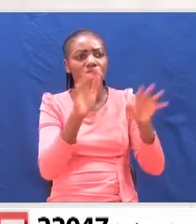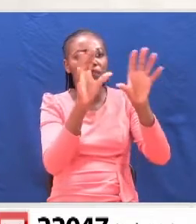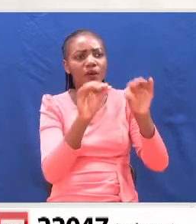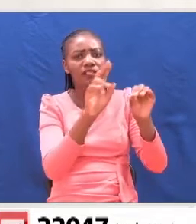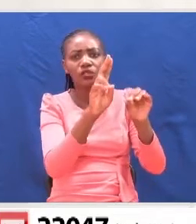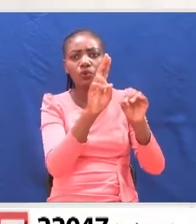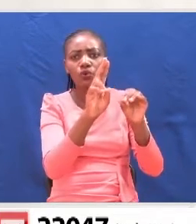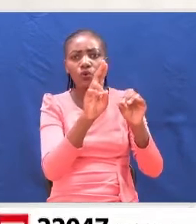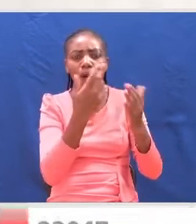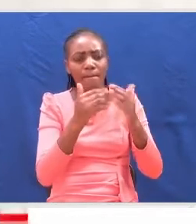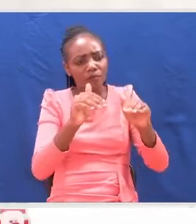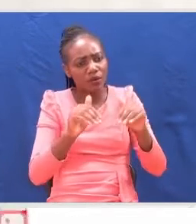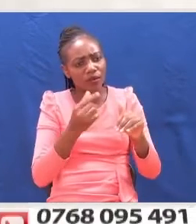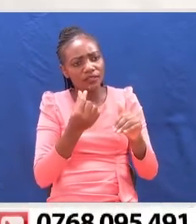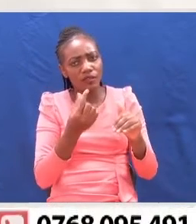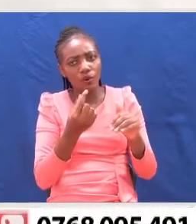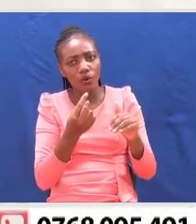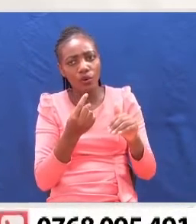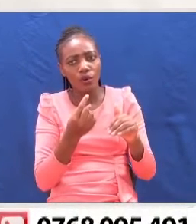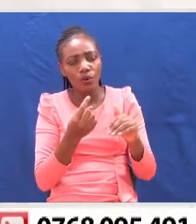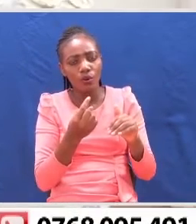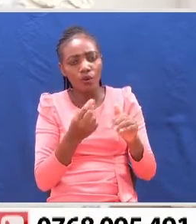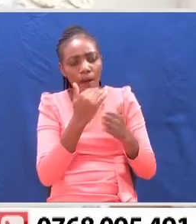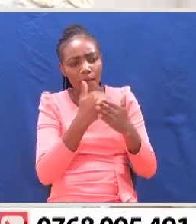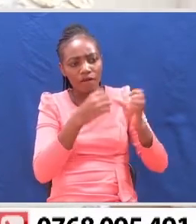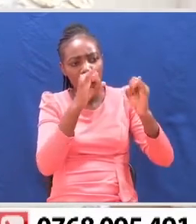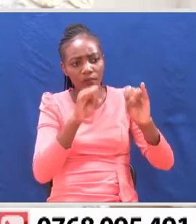kwamba pengine angengojea kidogo mpaka hii hali iweze